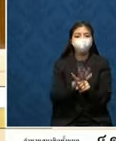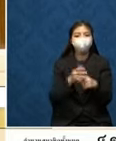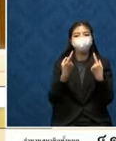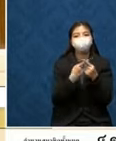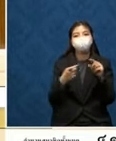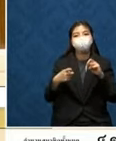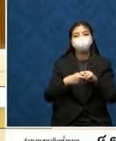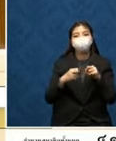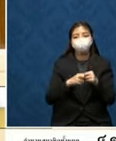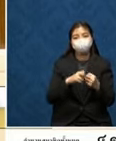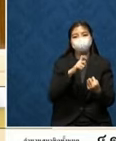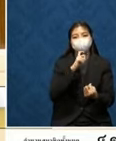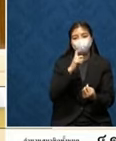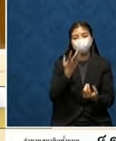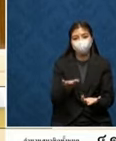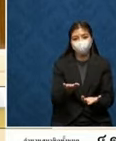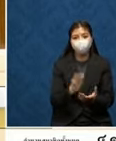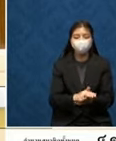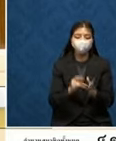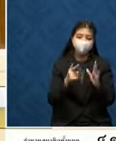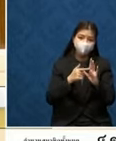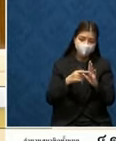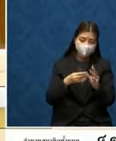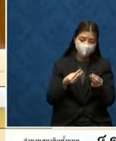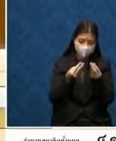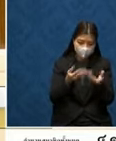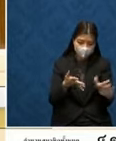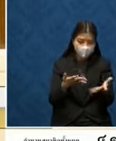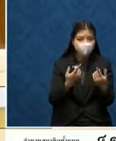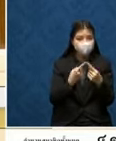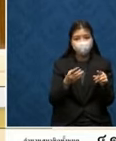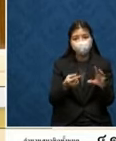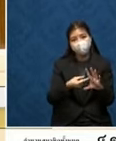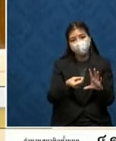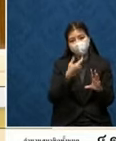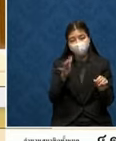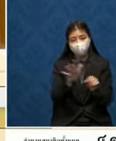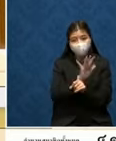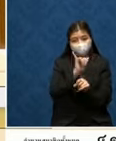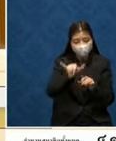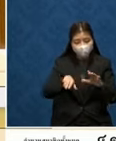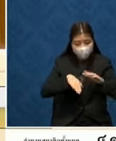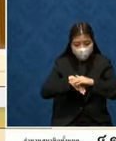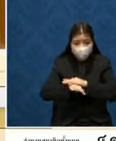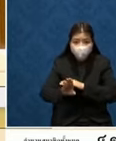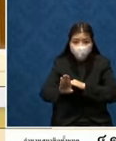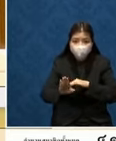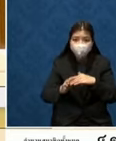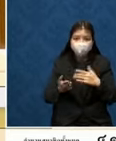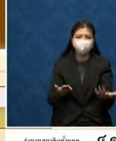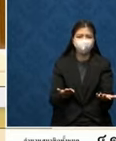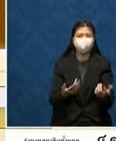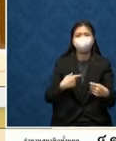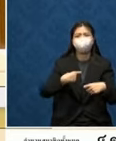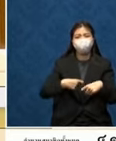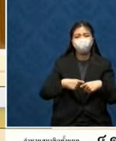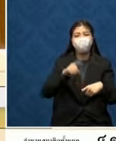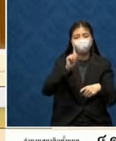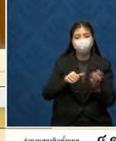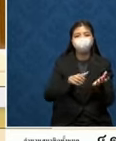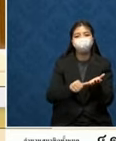อีกนะให้ยาไปทียังไม่ครบโยสก็หนีออกมาอีกอะไรอีกนี่คือปัญหาที่มันวุ่นที่สุดอ่ะนะก็เราต้องแก้ให้ได้